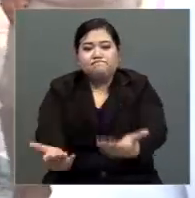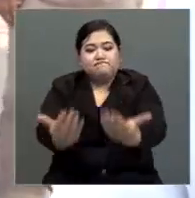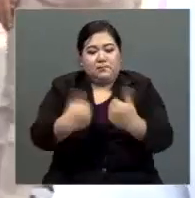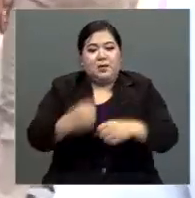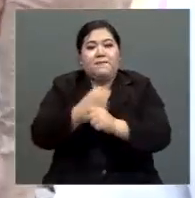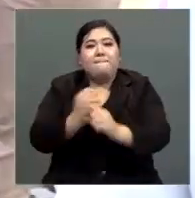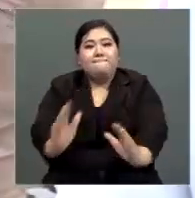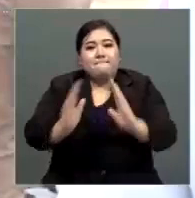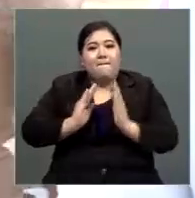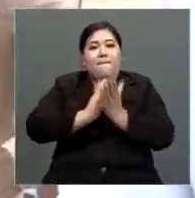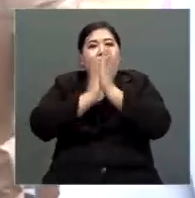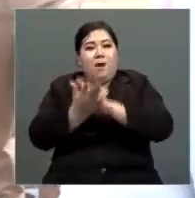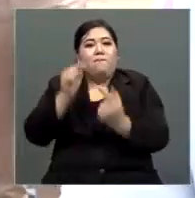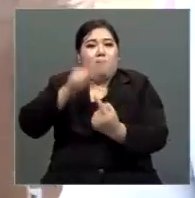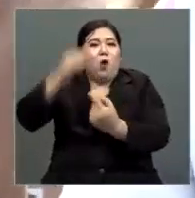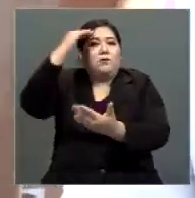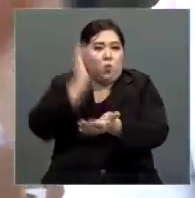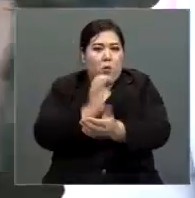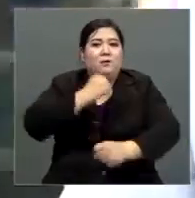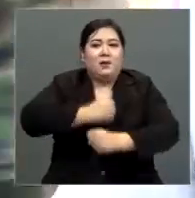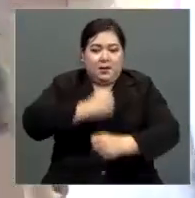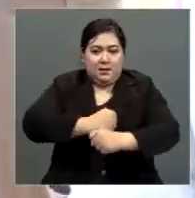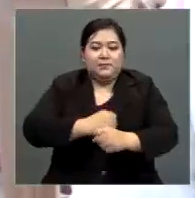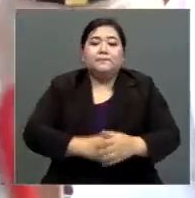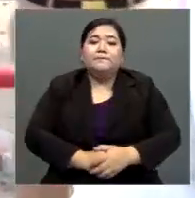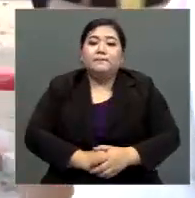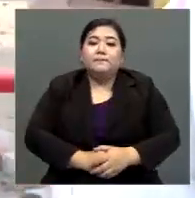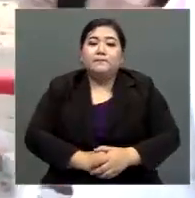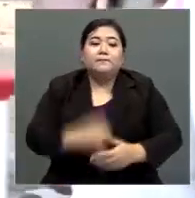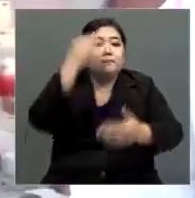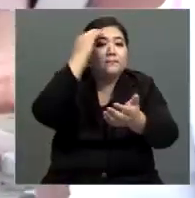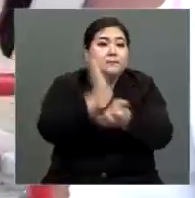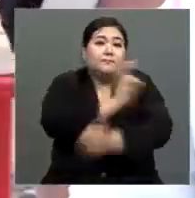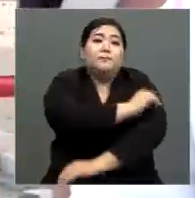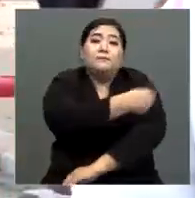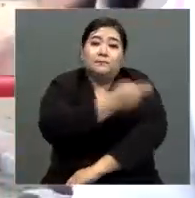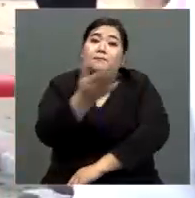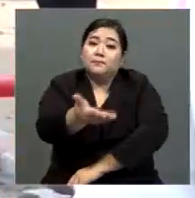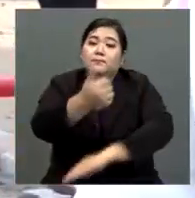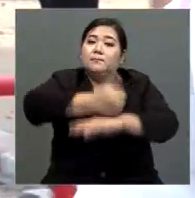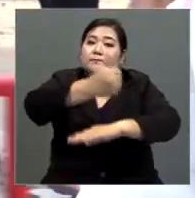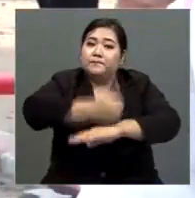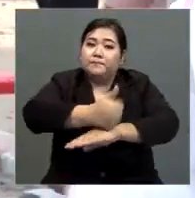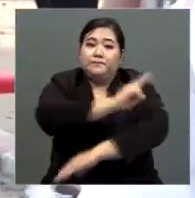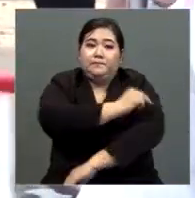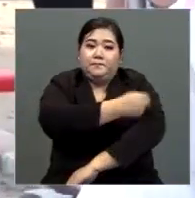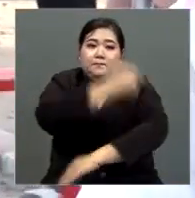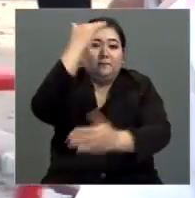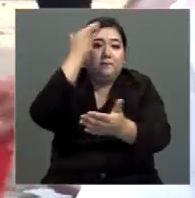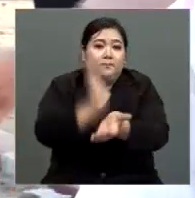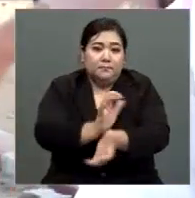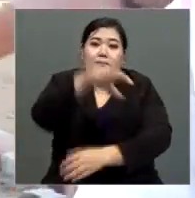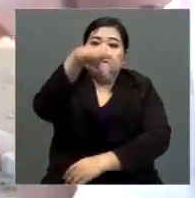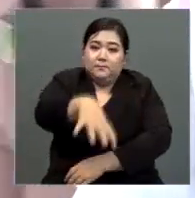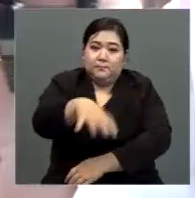ะขณะที่พลตำรวจโทนายแพทย์โสภณรัตน์สิงหจารุผู้อำนวยการโรงพยาบาลตำรวจยืนยันนะคะว่